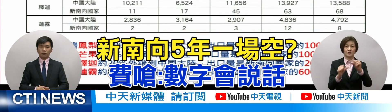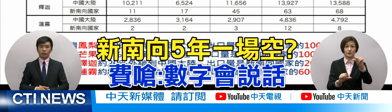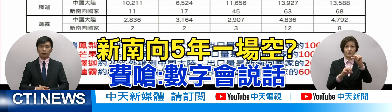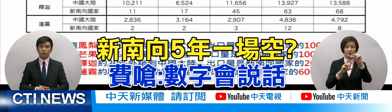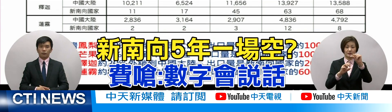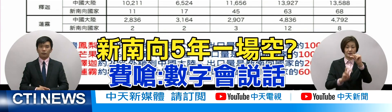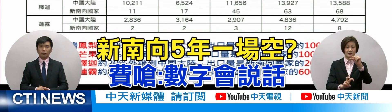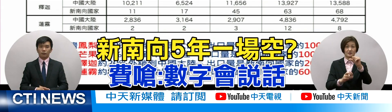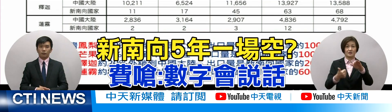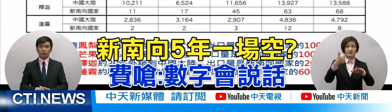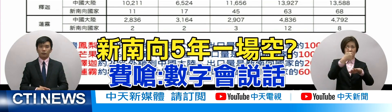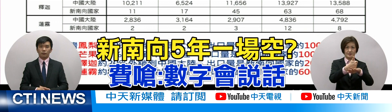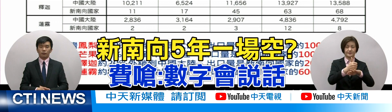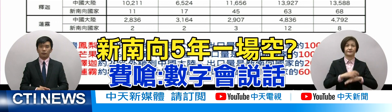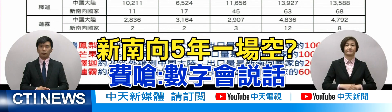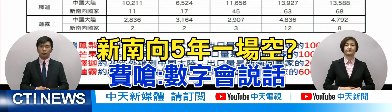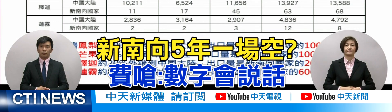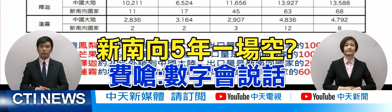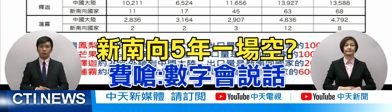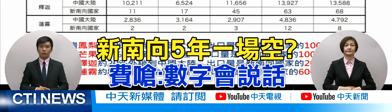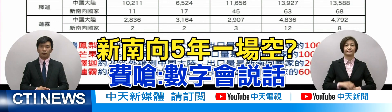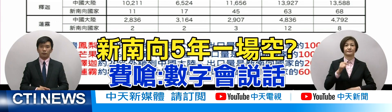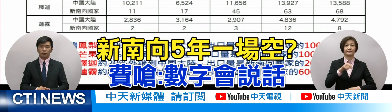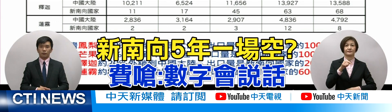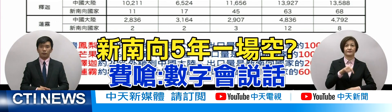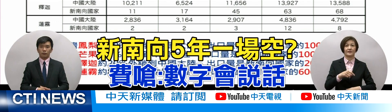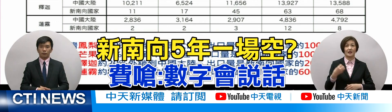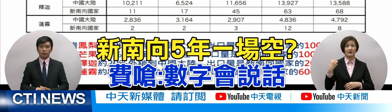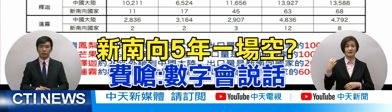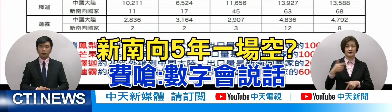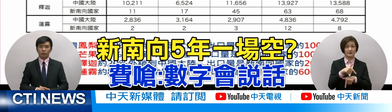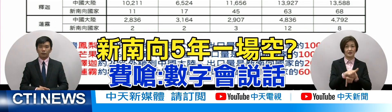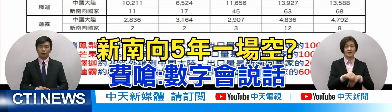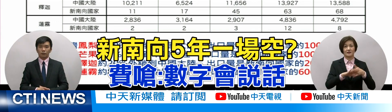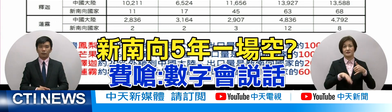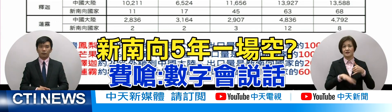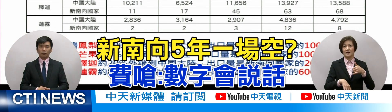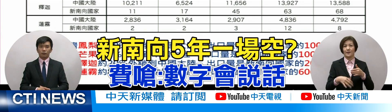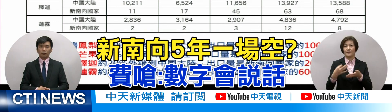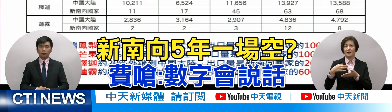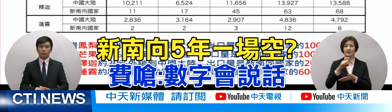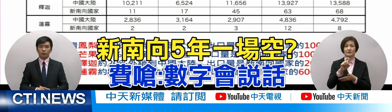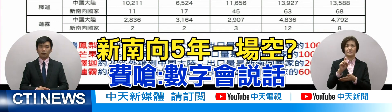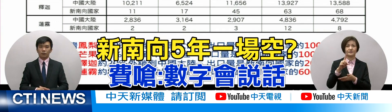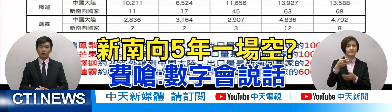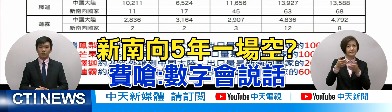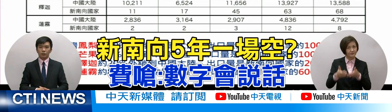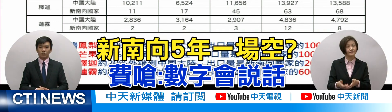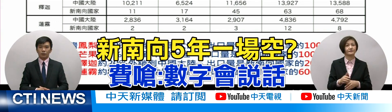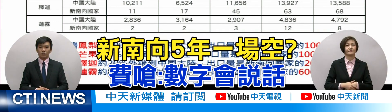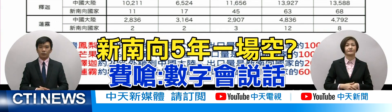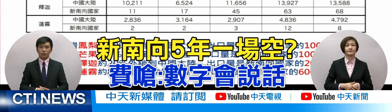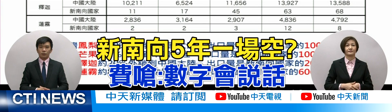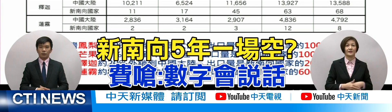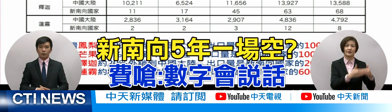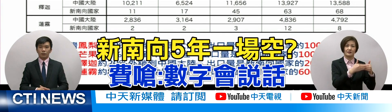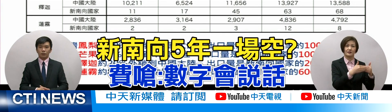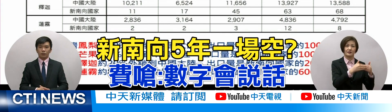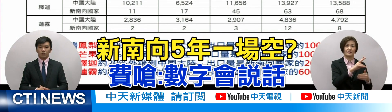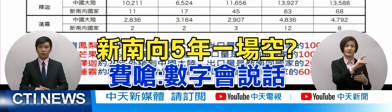任，当时新南向国家卖了11吨，全部我们卖到大陆